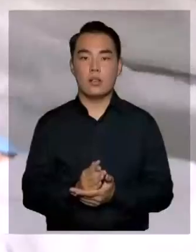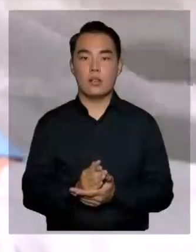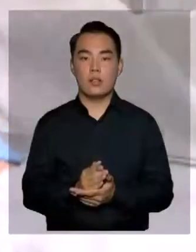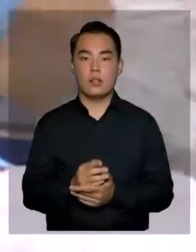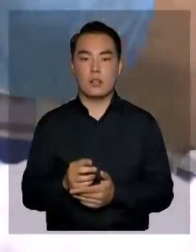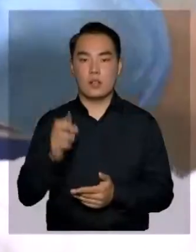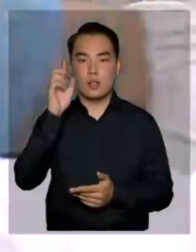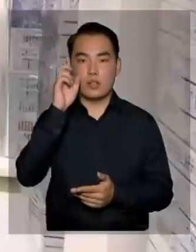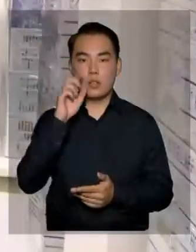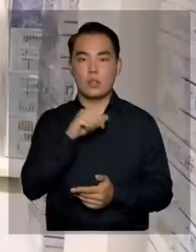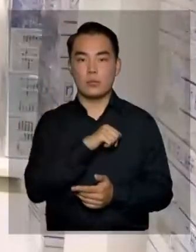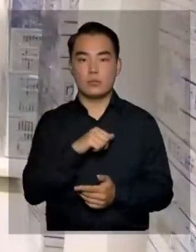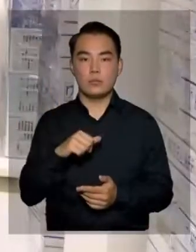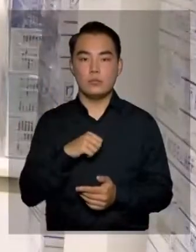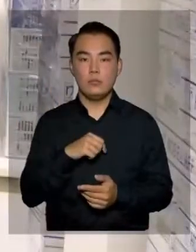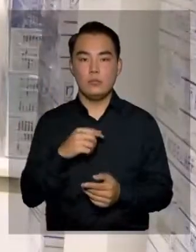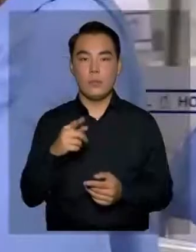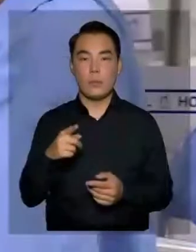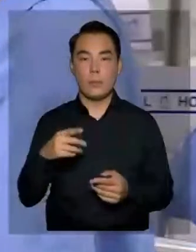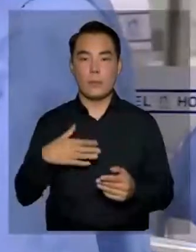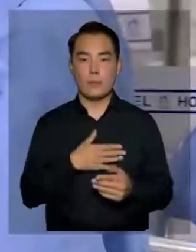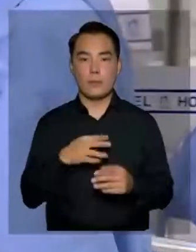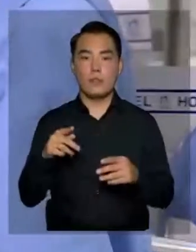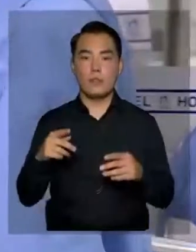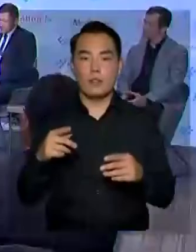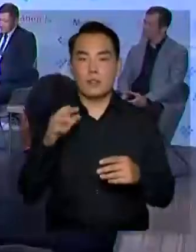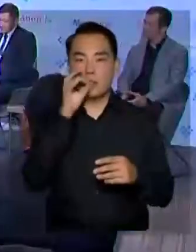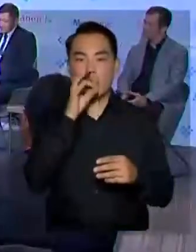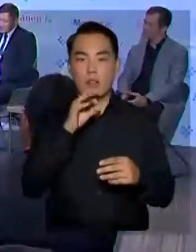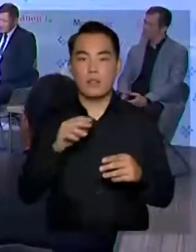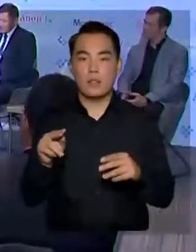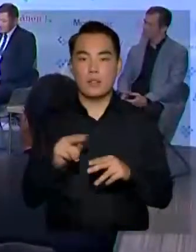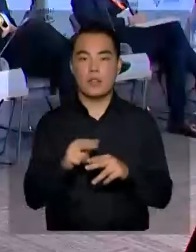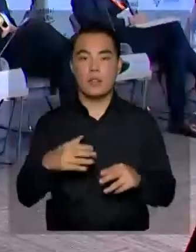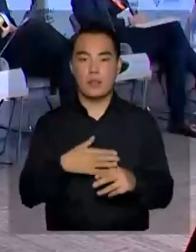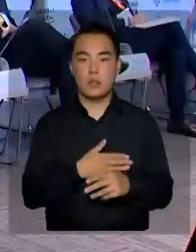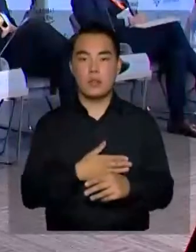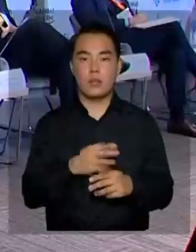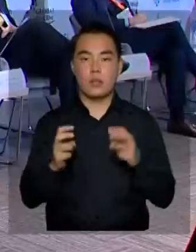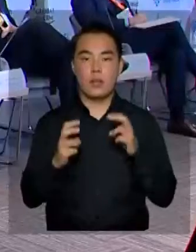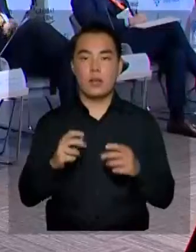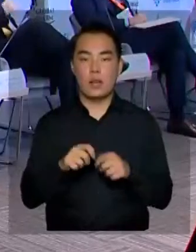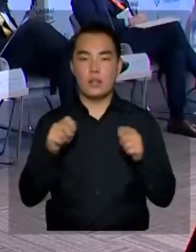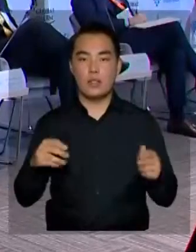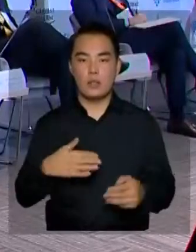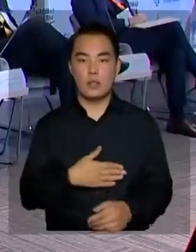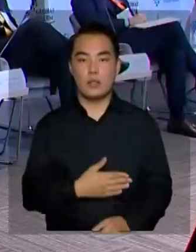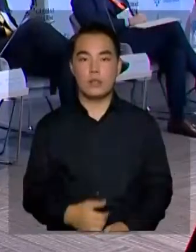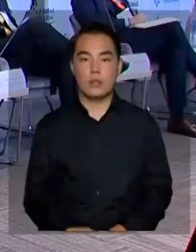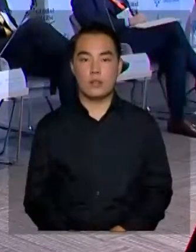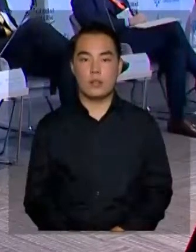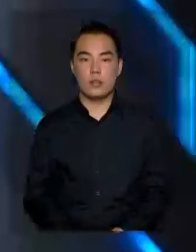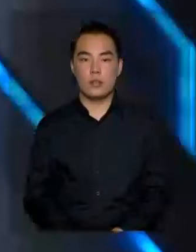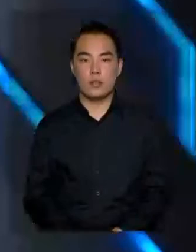3 дертке ем болатын препараттар шығарылмақшы. Қатерлі ісікпен күресетін компания Қазақстан нарығына қашан келеді?